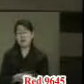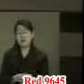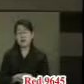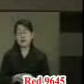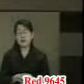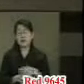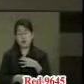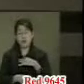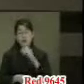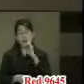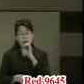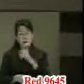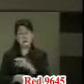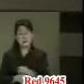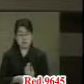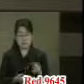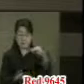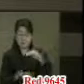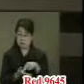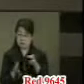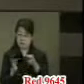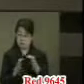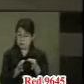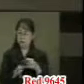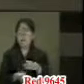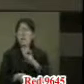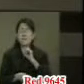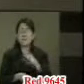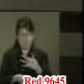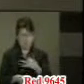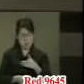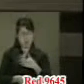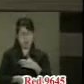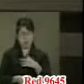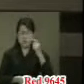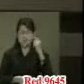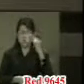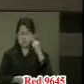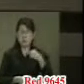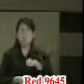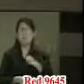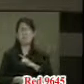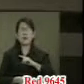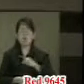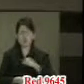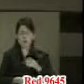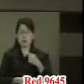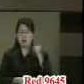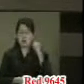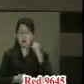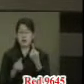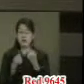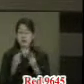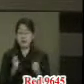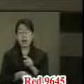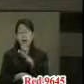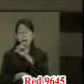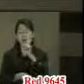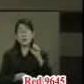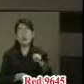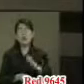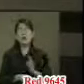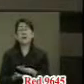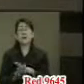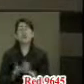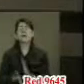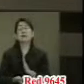ผมจะบอกให้ฟังครับที่มาตอบตรงนี้เพื่อจะบอกว่าผมพิจารณาตัวผมเองแต่ว่าถ้อยคำที่ท่านสมาชิกภูมิเกียร